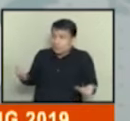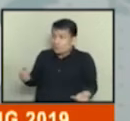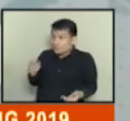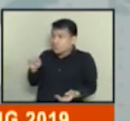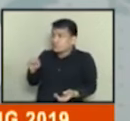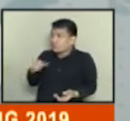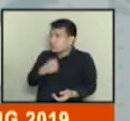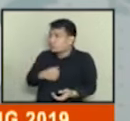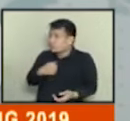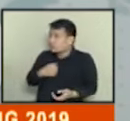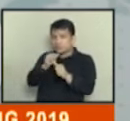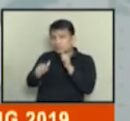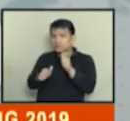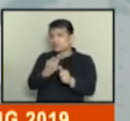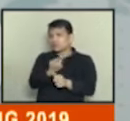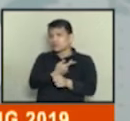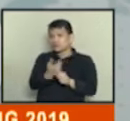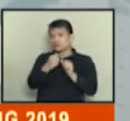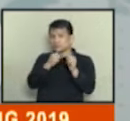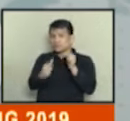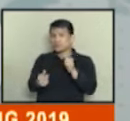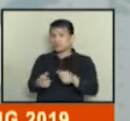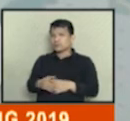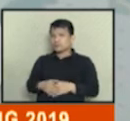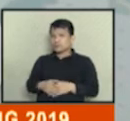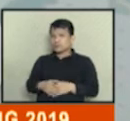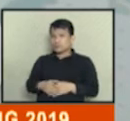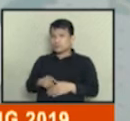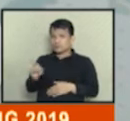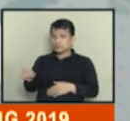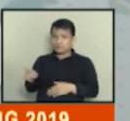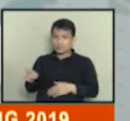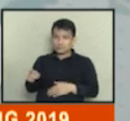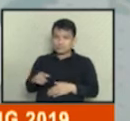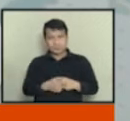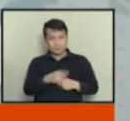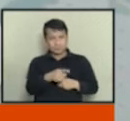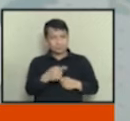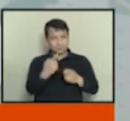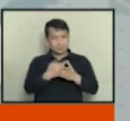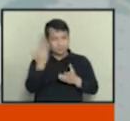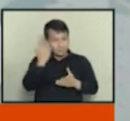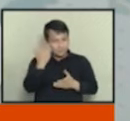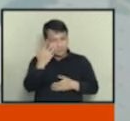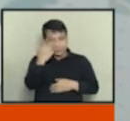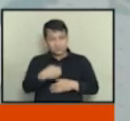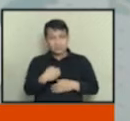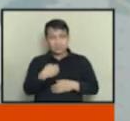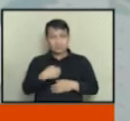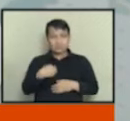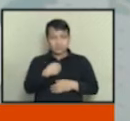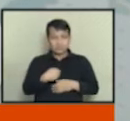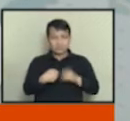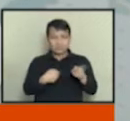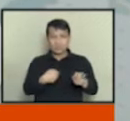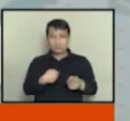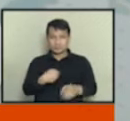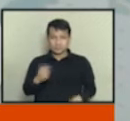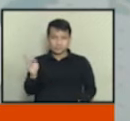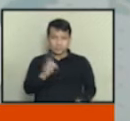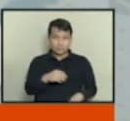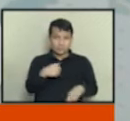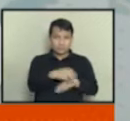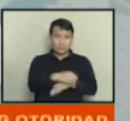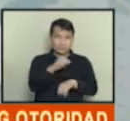proof. Kasi panay po sila tanggi, siyempre. Yung bang magkabit, ikaw ba, aaminin po ba naman niyo po yan? Minsan, nauwi pa nga po ako ng on the spot sa Pilipinas